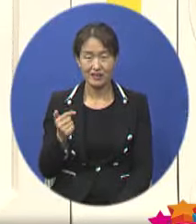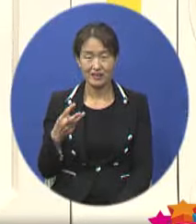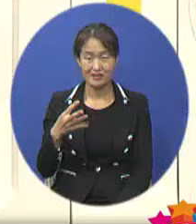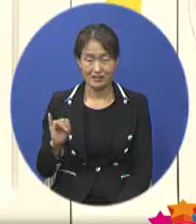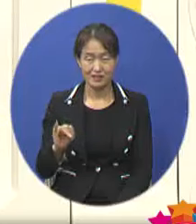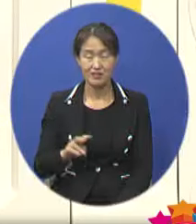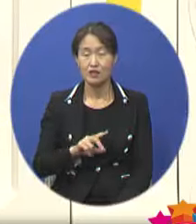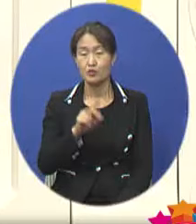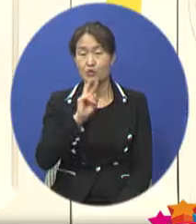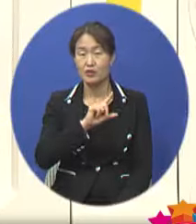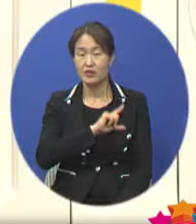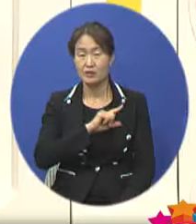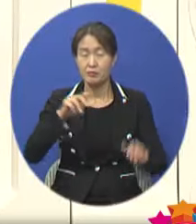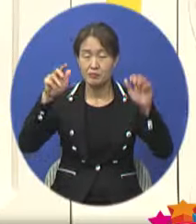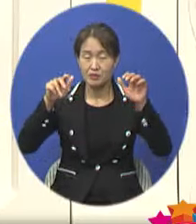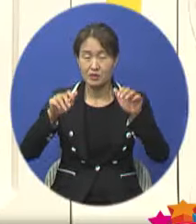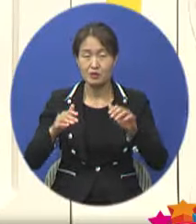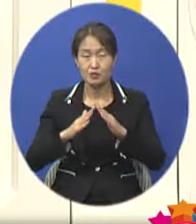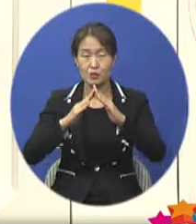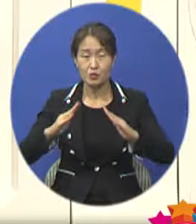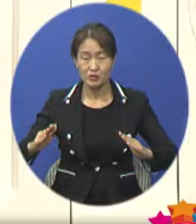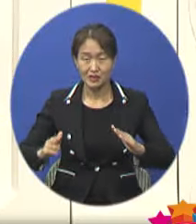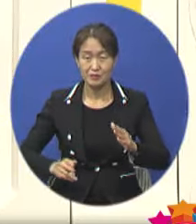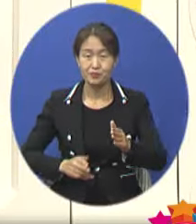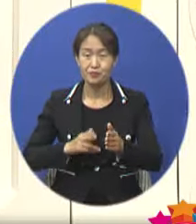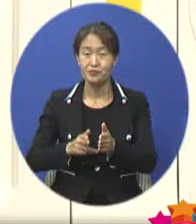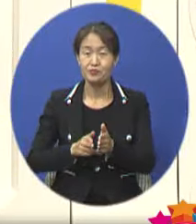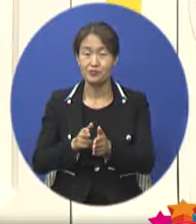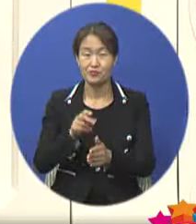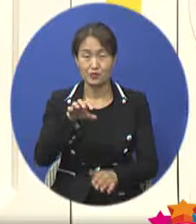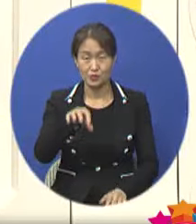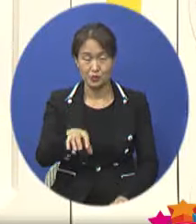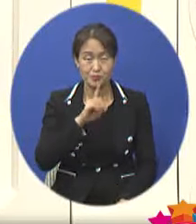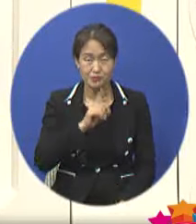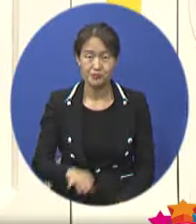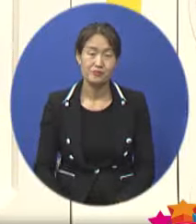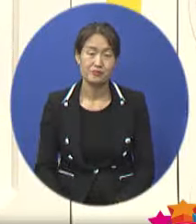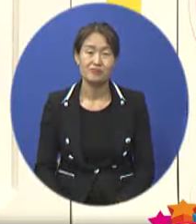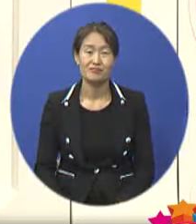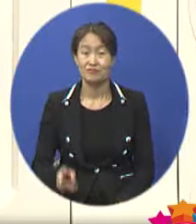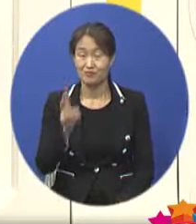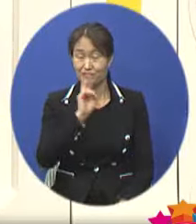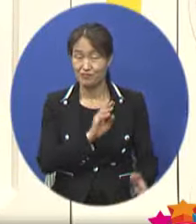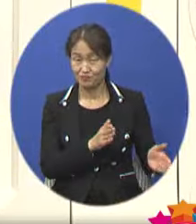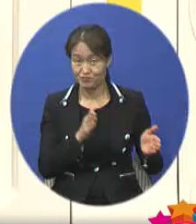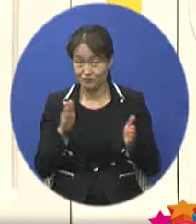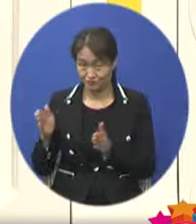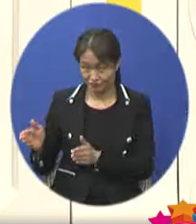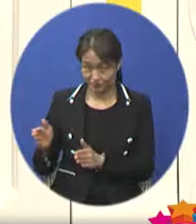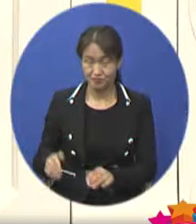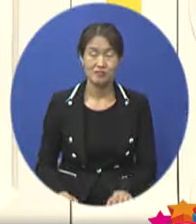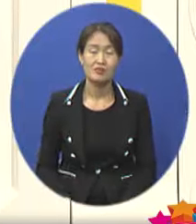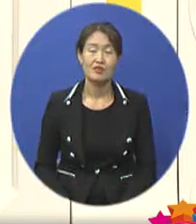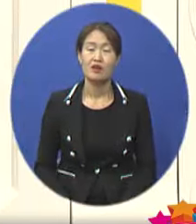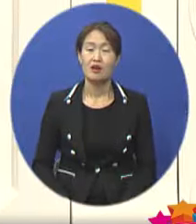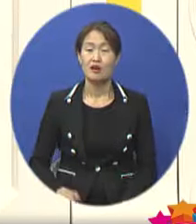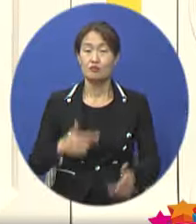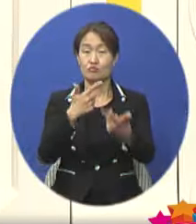비 내리는 호남선. 비 내리는 호남선. 예, 예, 호남선. 예, 준비해 드리겠습니다. 예, 부산에서 열차를